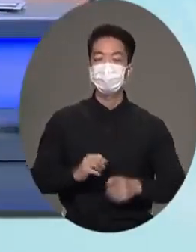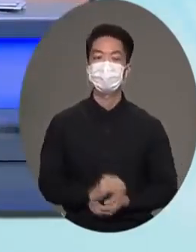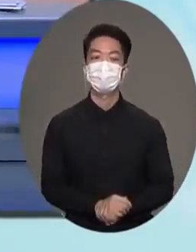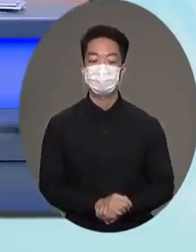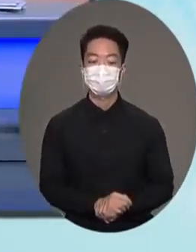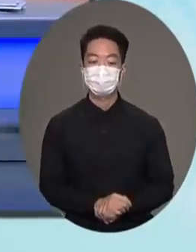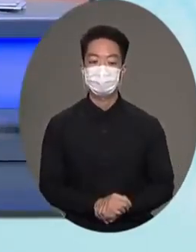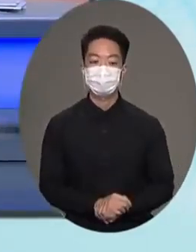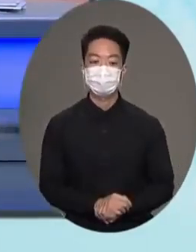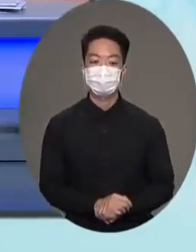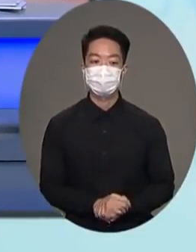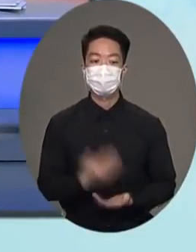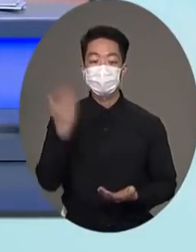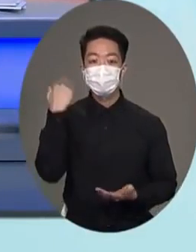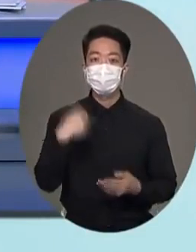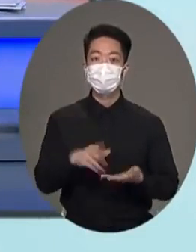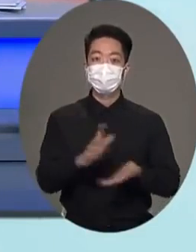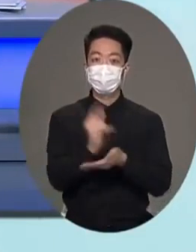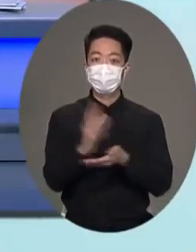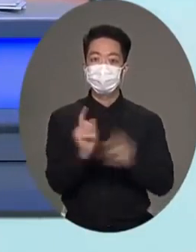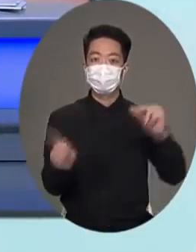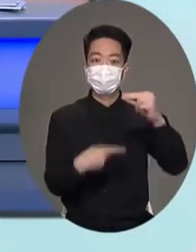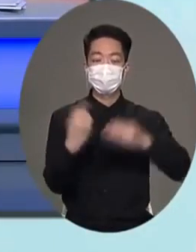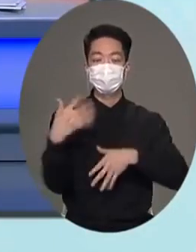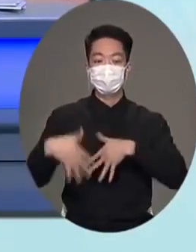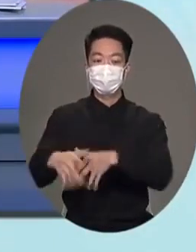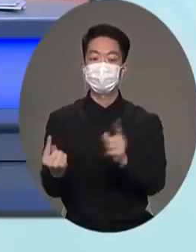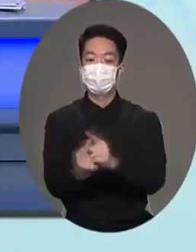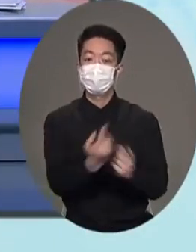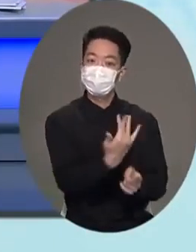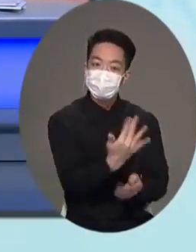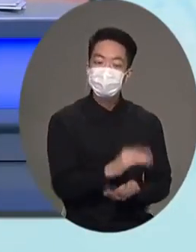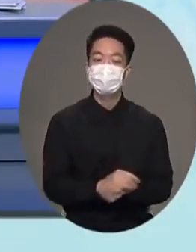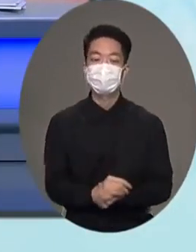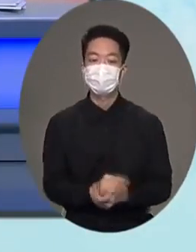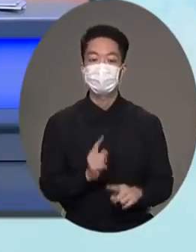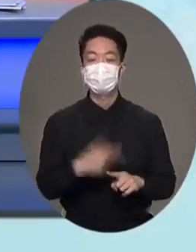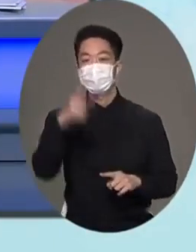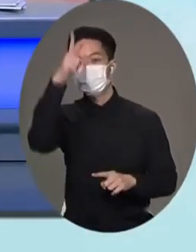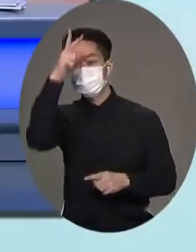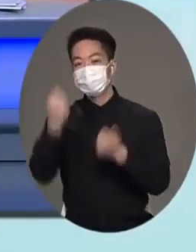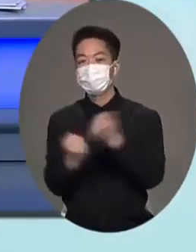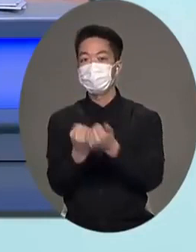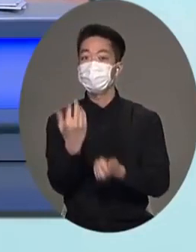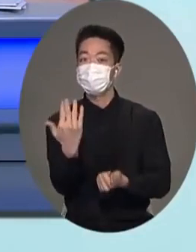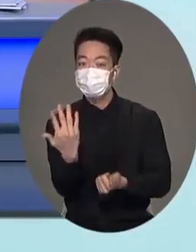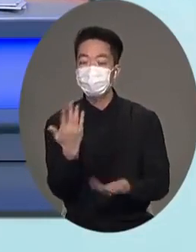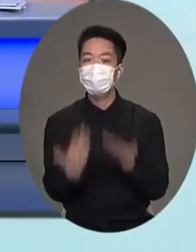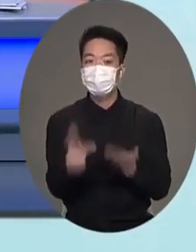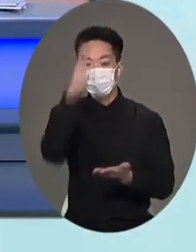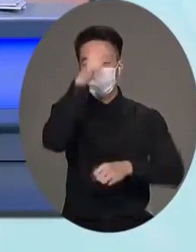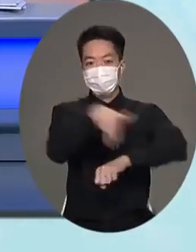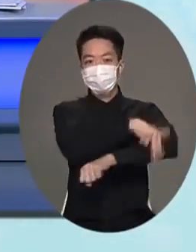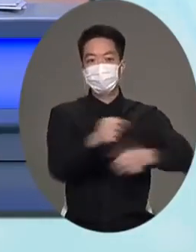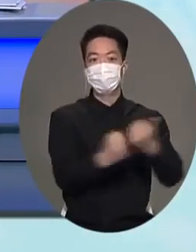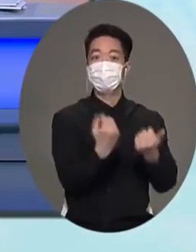年、十年的時候，每年七一的遊行的人數都會係成為咗一個即係政府受歡迎度啊，或者佢施政